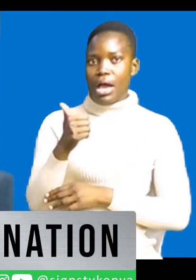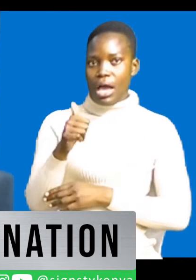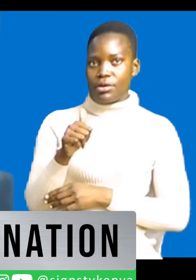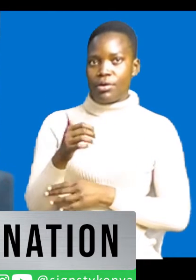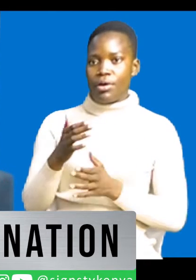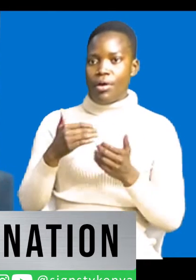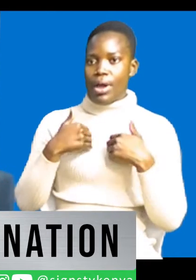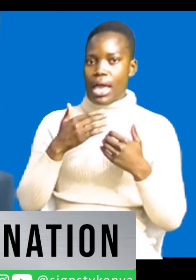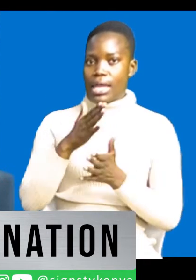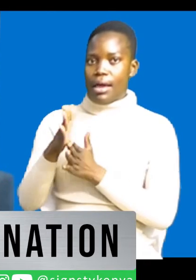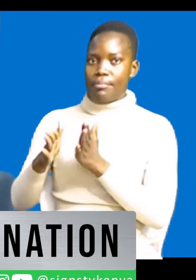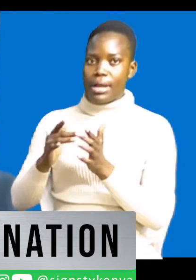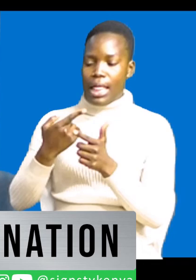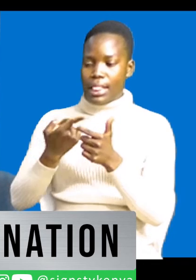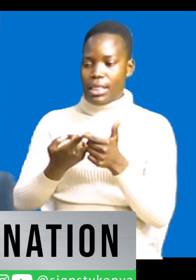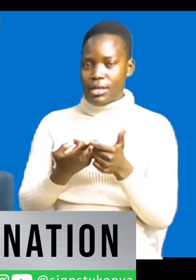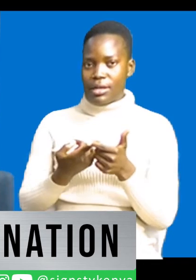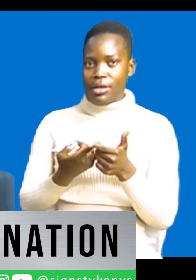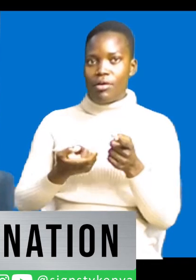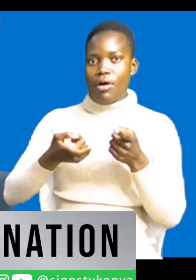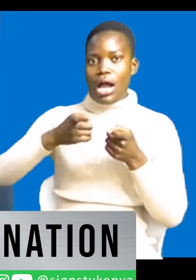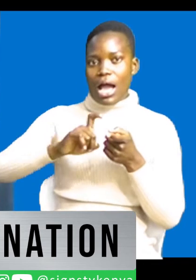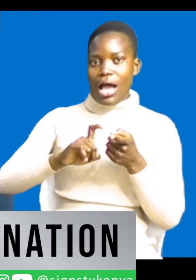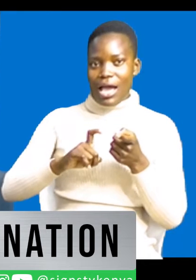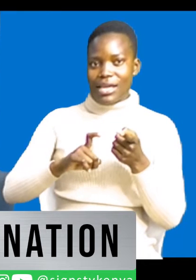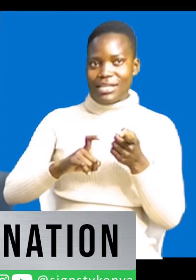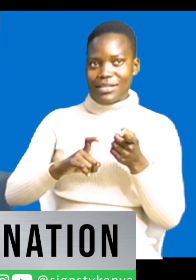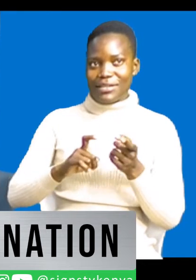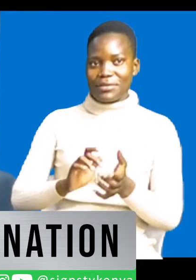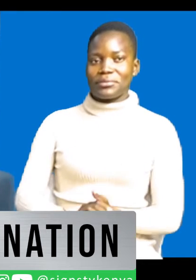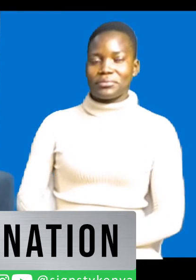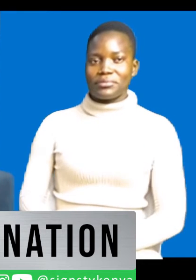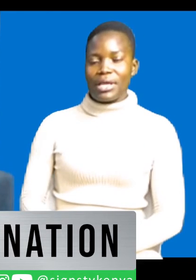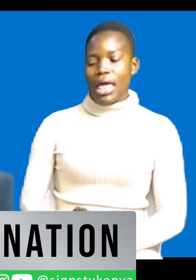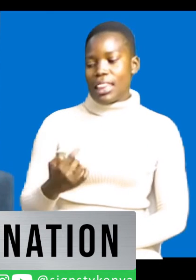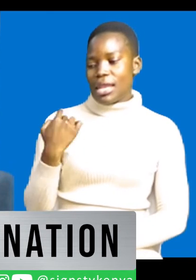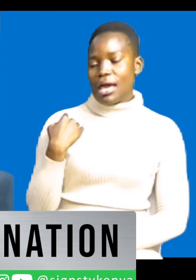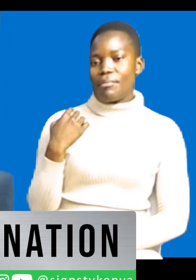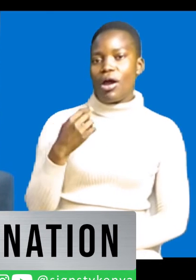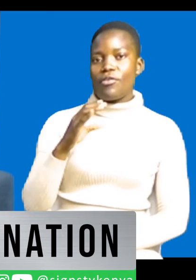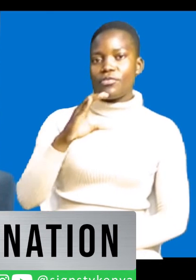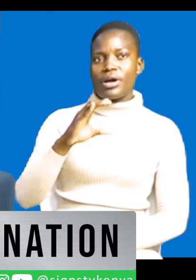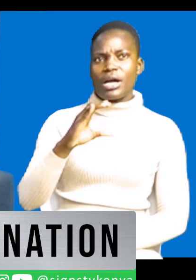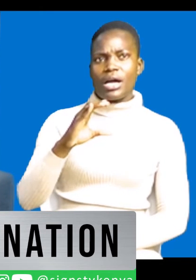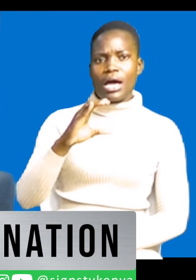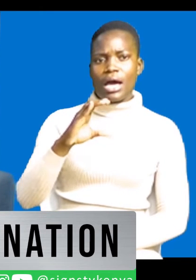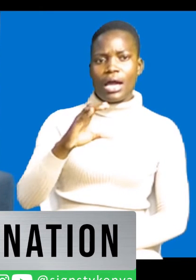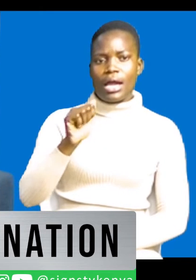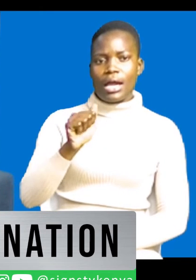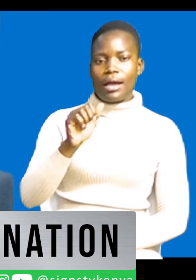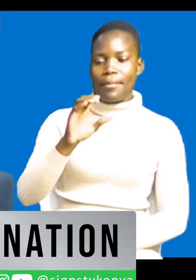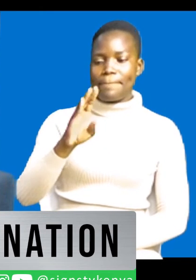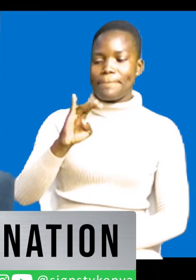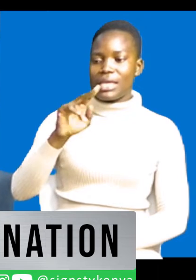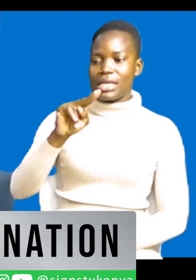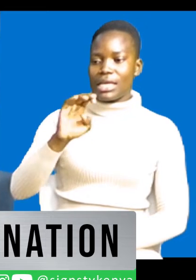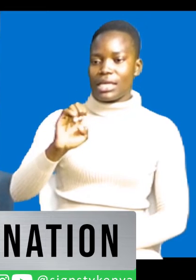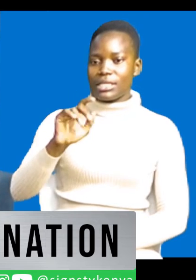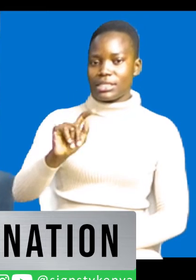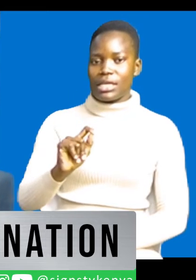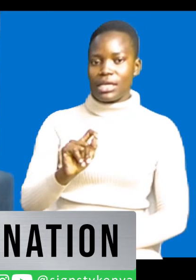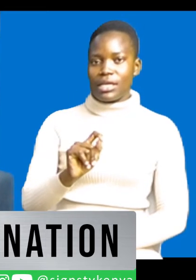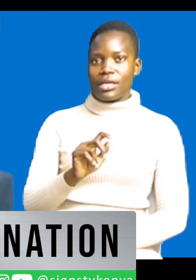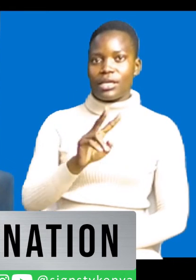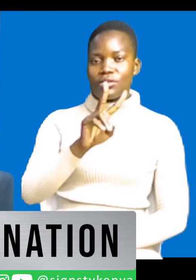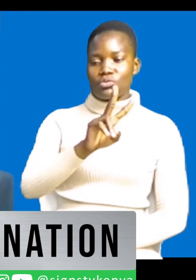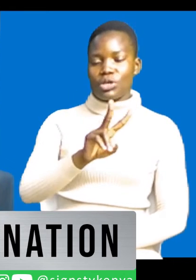plan ikaongezwa namba ya, unajua namba ya cabinet ni 22, lakini mtu akaongeza namba hapo alafu akasema niweke wanawake